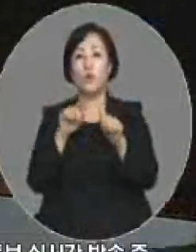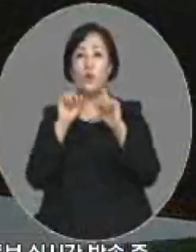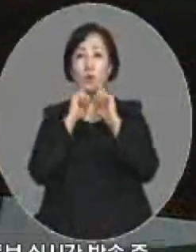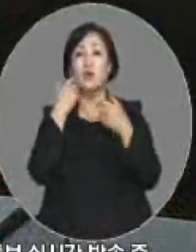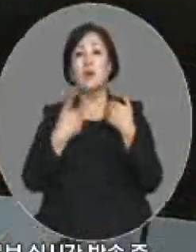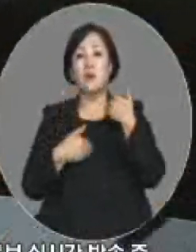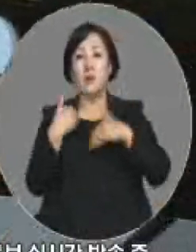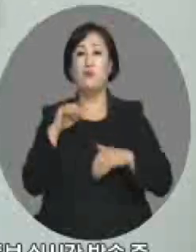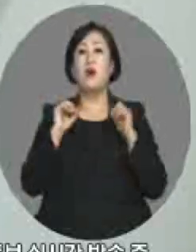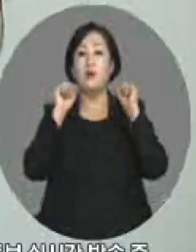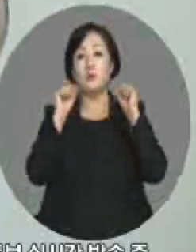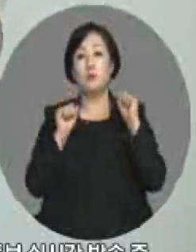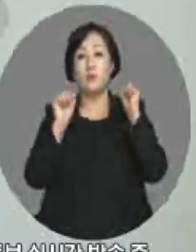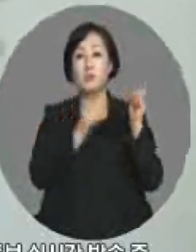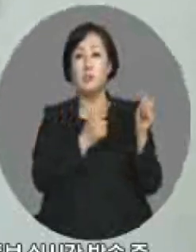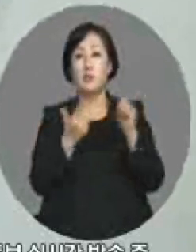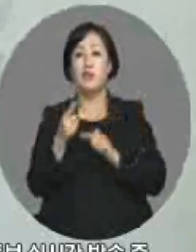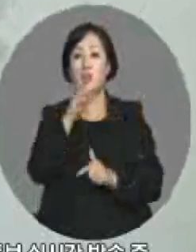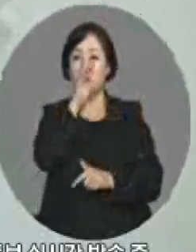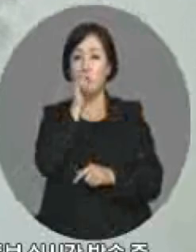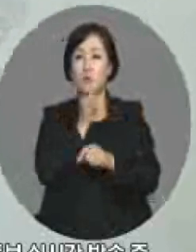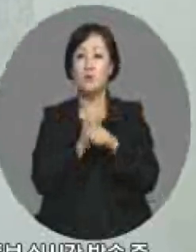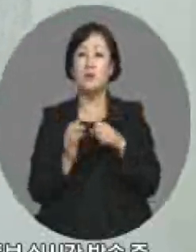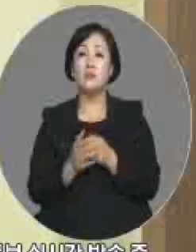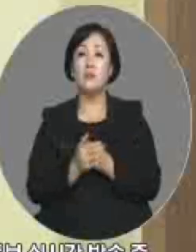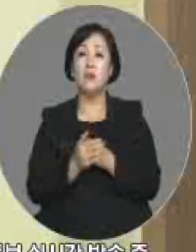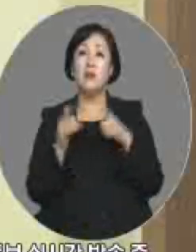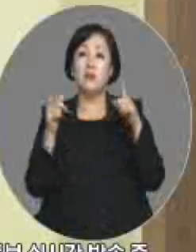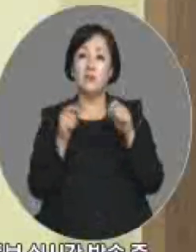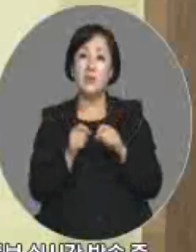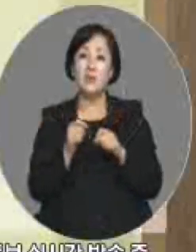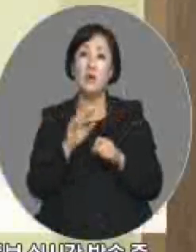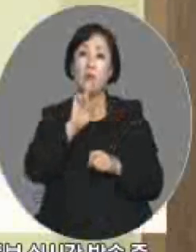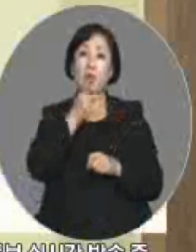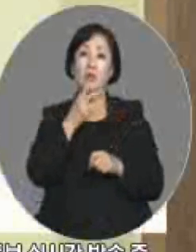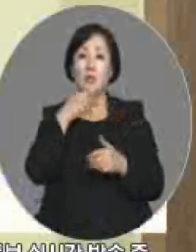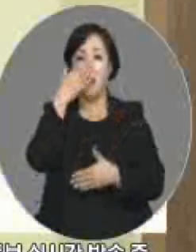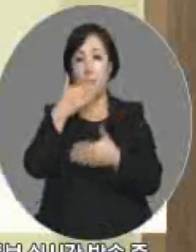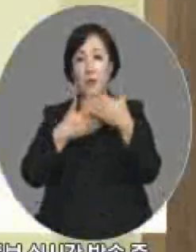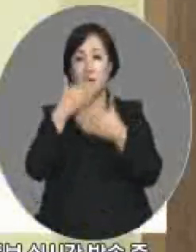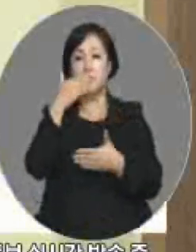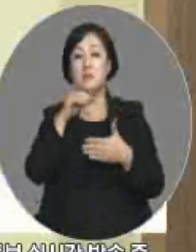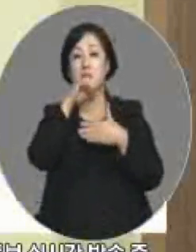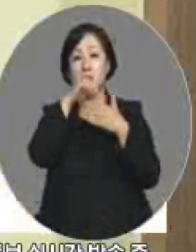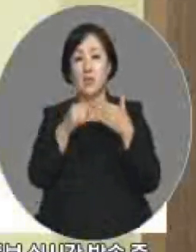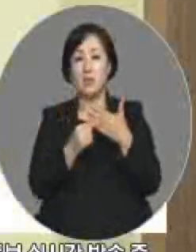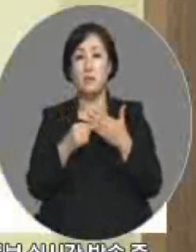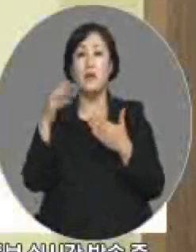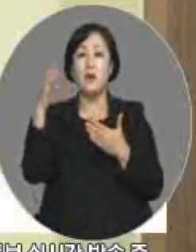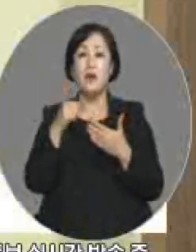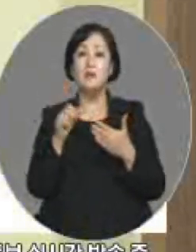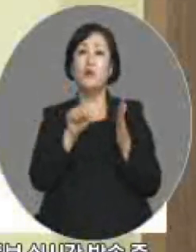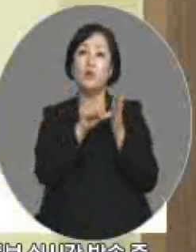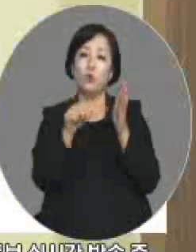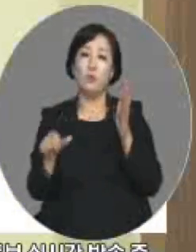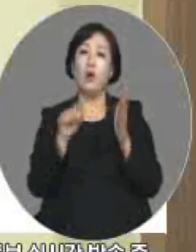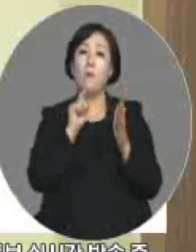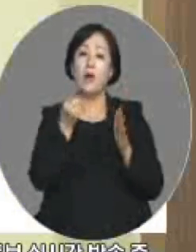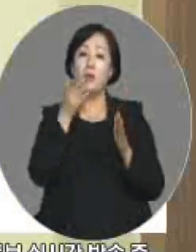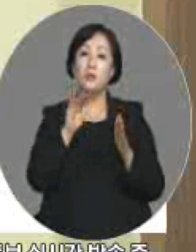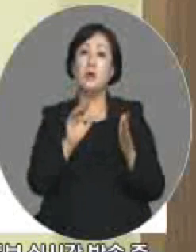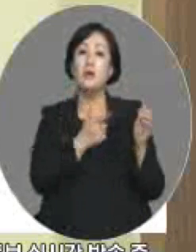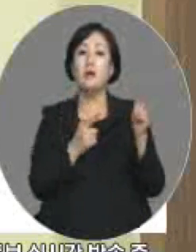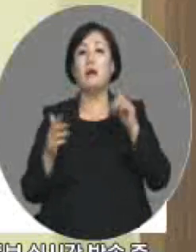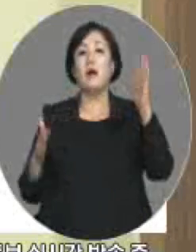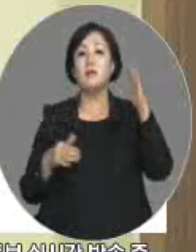있습니다. 일단 최근에 이제 메타버스 이런 약간 시스템이 좀 유행하고 있다 보니까 굉장히 이제 다양한 학생들에게 좋은 체험이 될 수